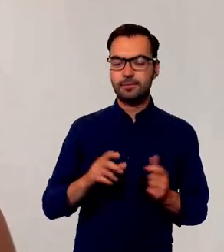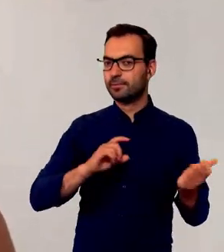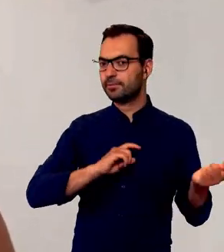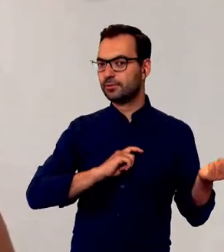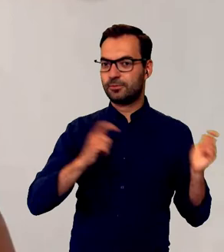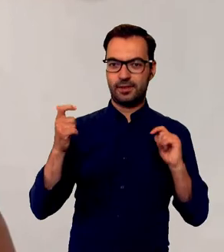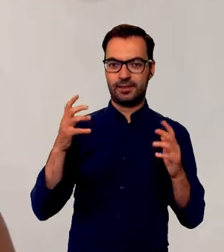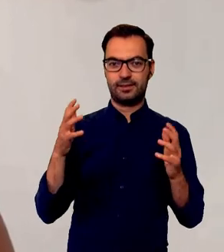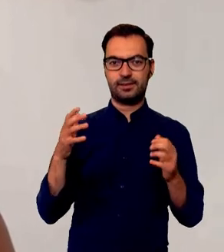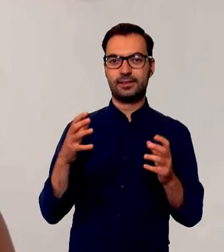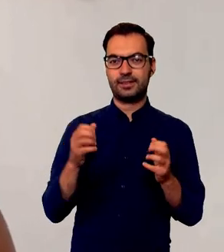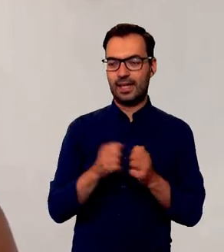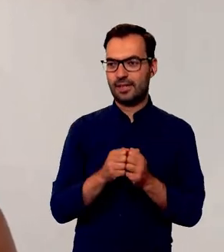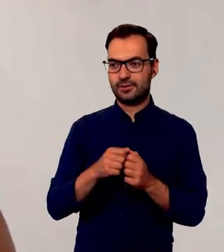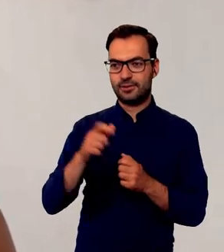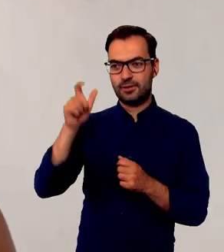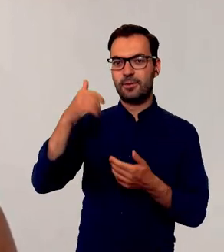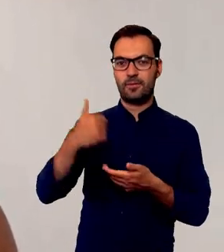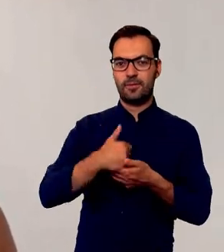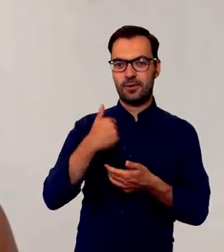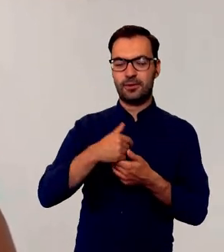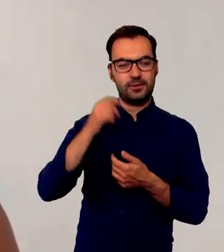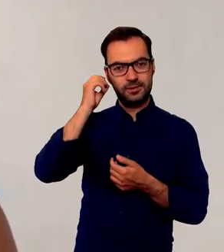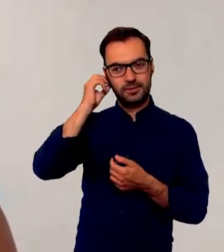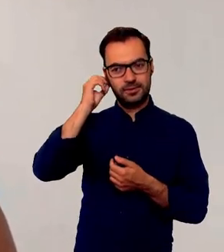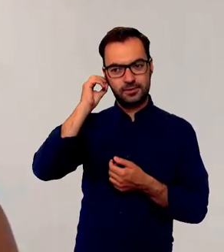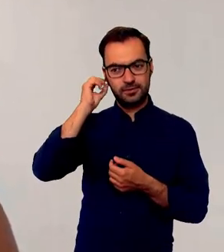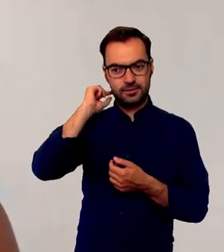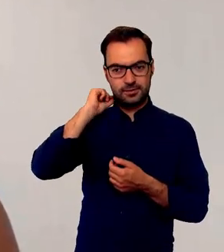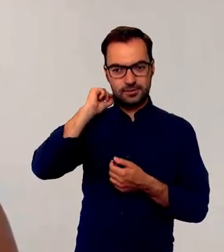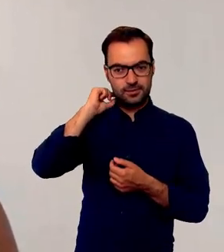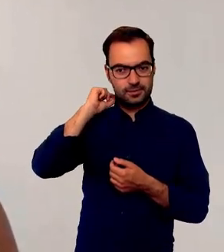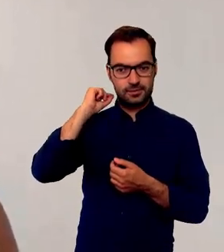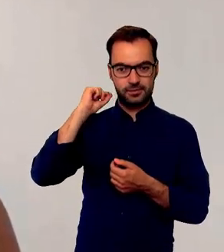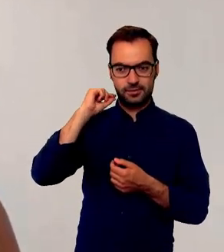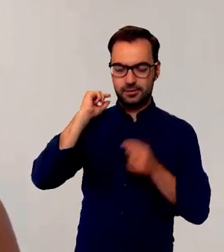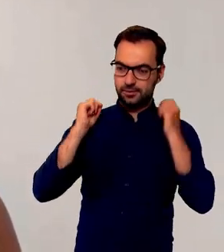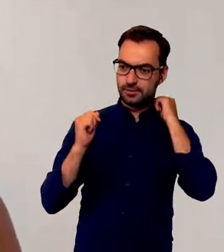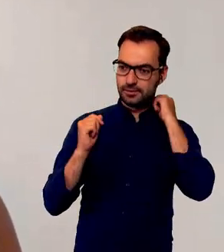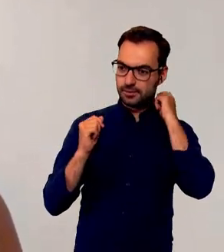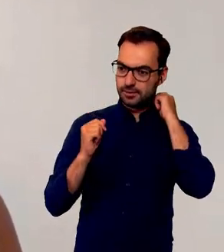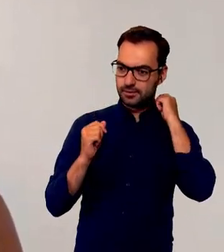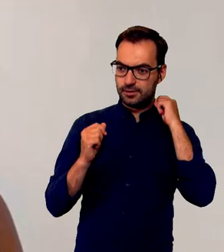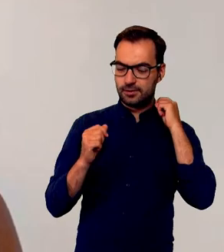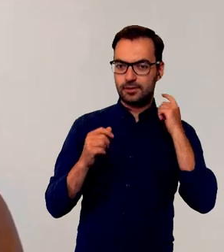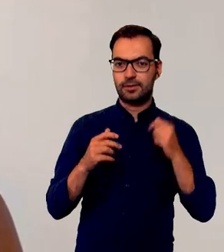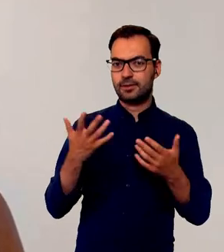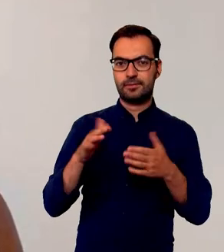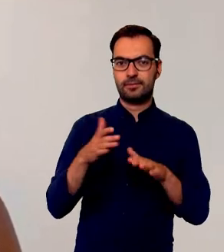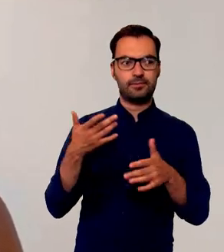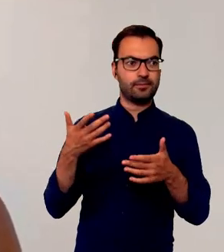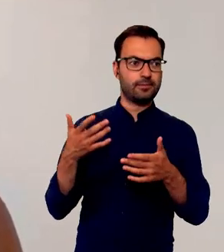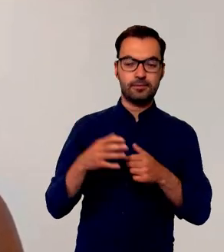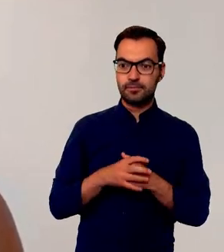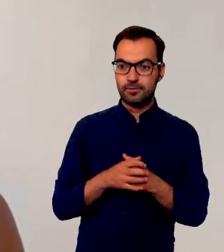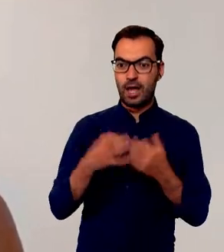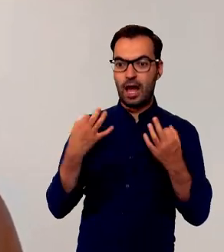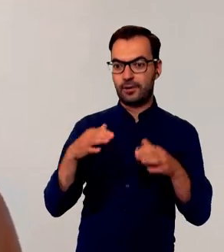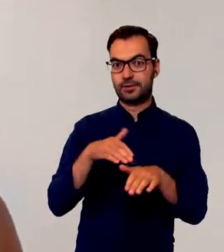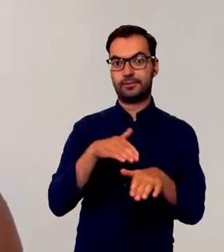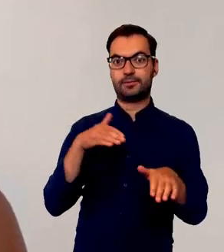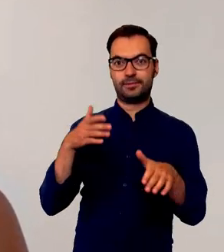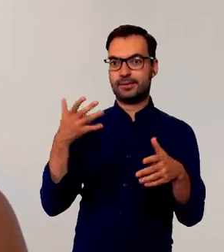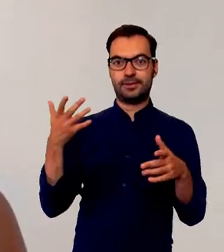przypadek, zaczepiłam człowieka, żeby nam pomógł, bo byliśmy w strasznej opresji. Gdzieś zakorkowałyśmy samochód w